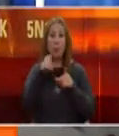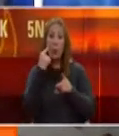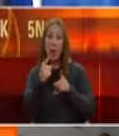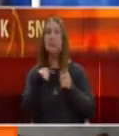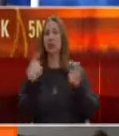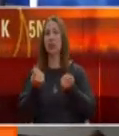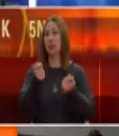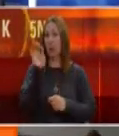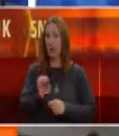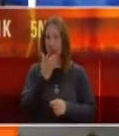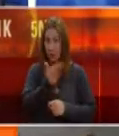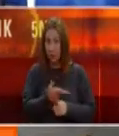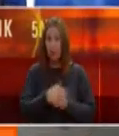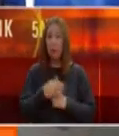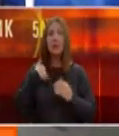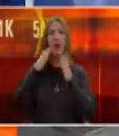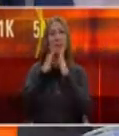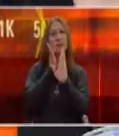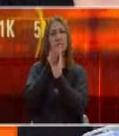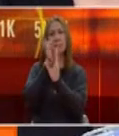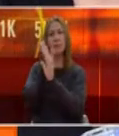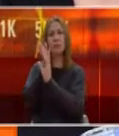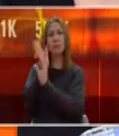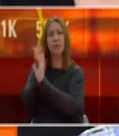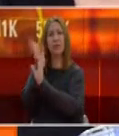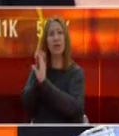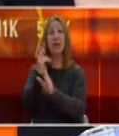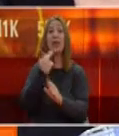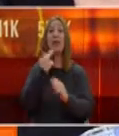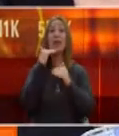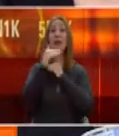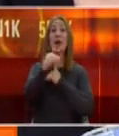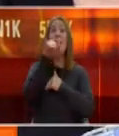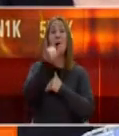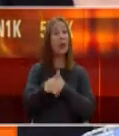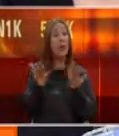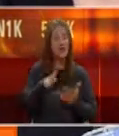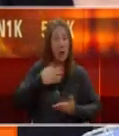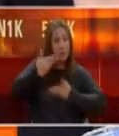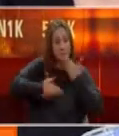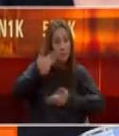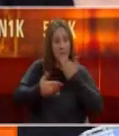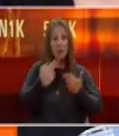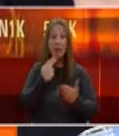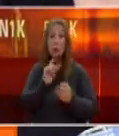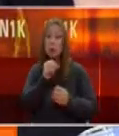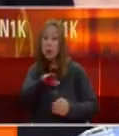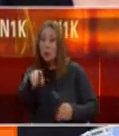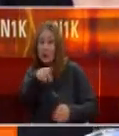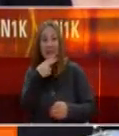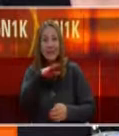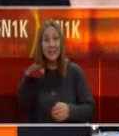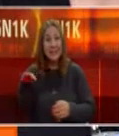yaptık. Biz ev ev gezdik, kadınlara haklarını anlattık, kız çocuklarını güçlendirmeye yönelik